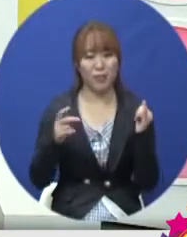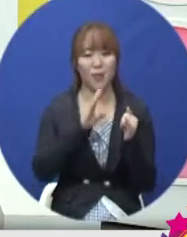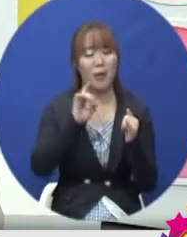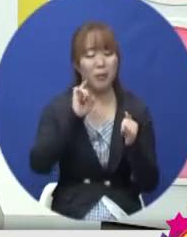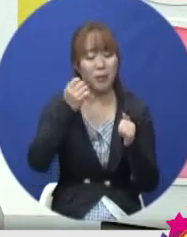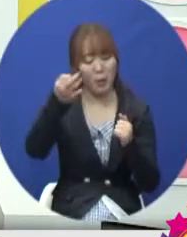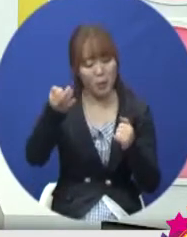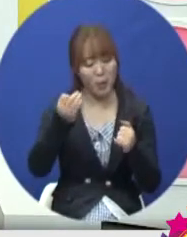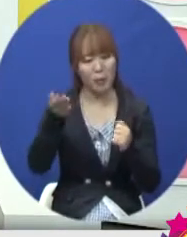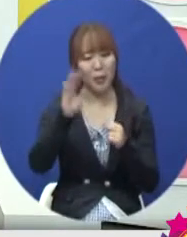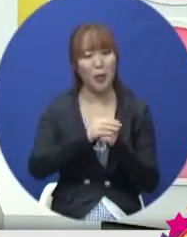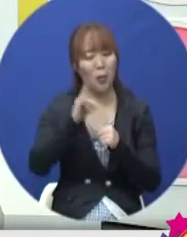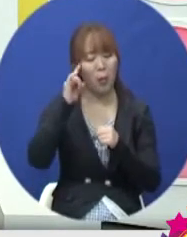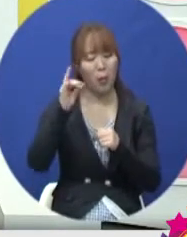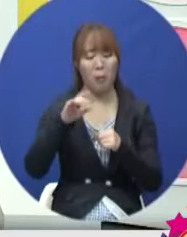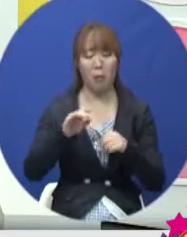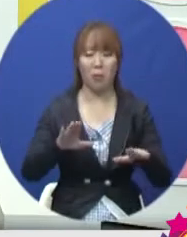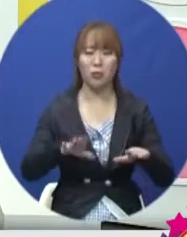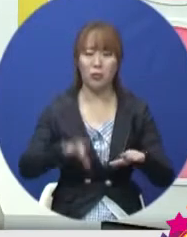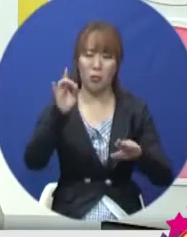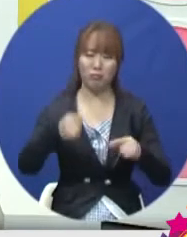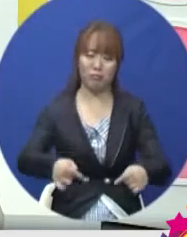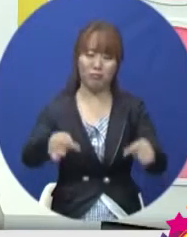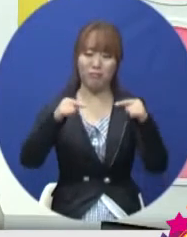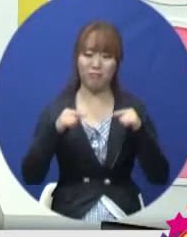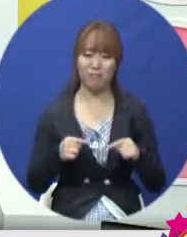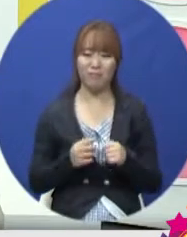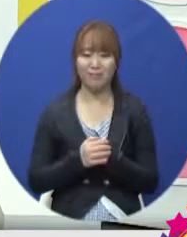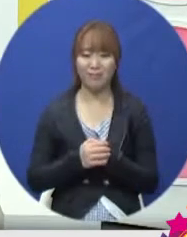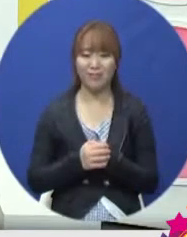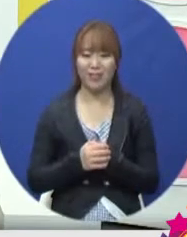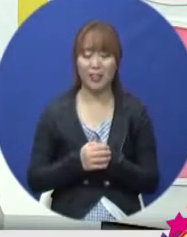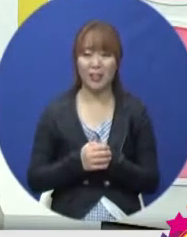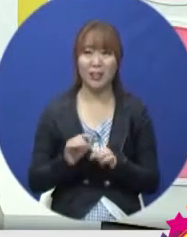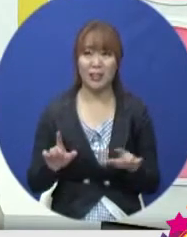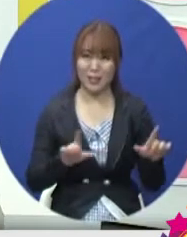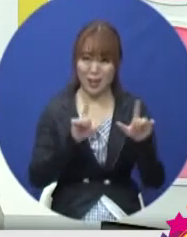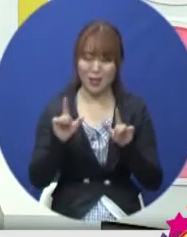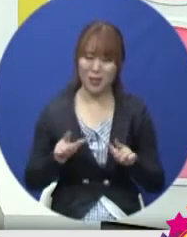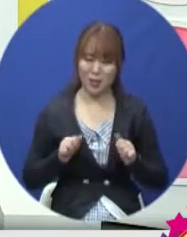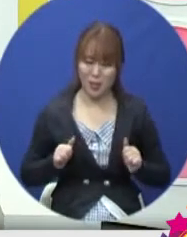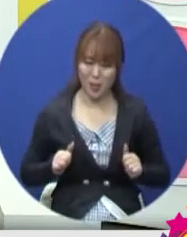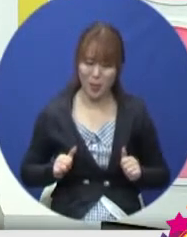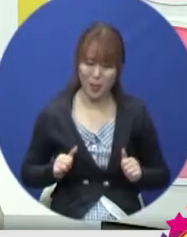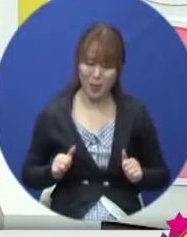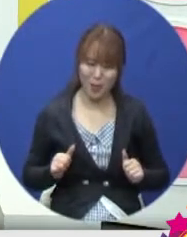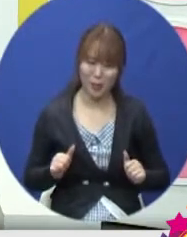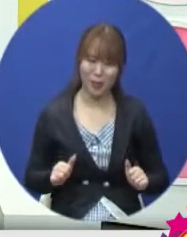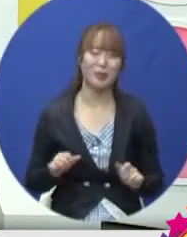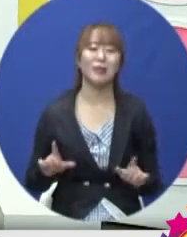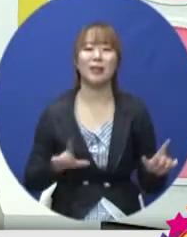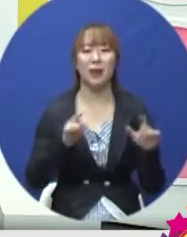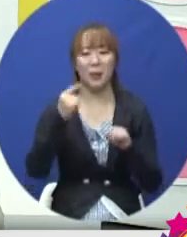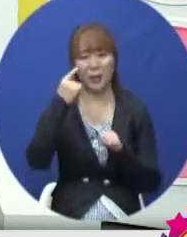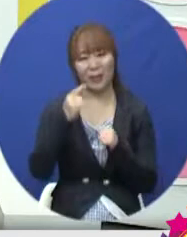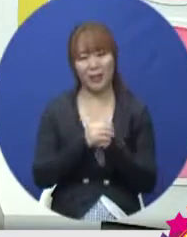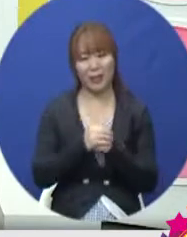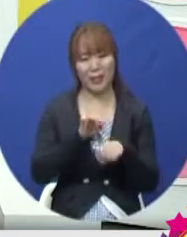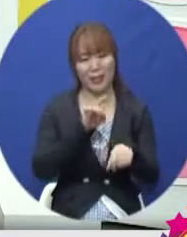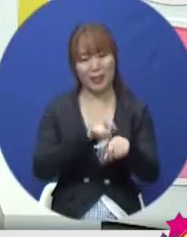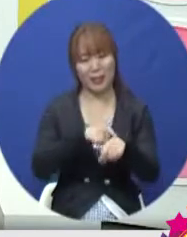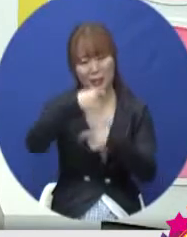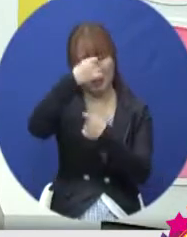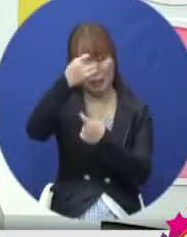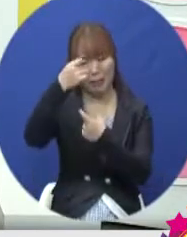예쁘게 봐주시면서 왜 이제 처음 오셨어요? 그러니까요. 어떻게 뭐 생활에 충실하다 보니까 아~ 그 시간을